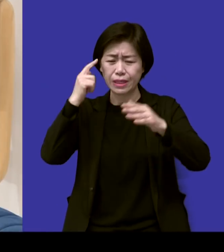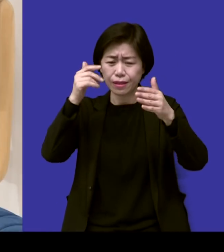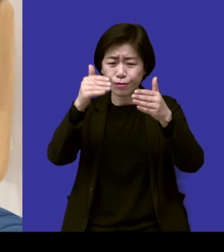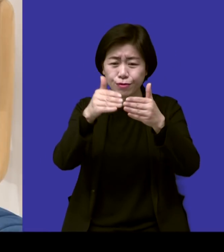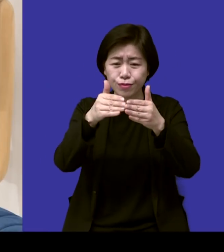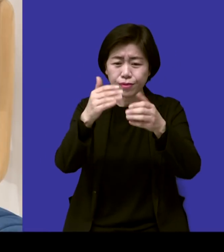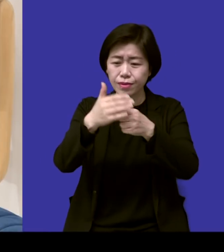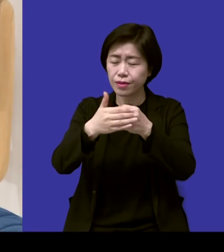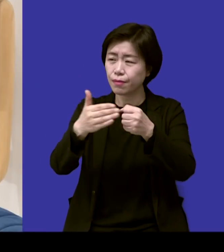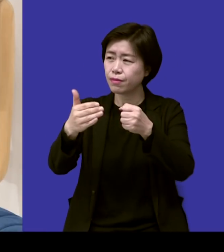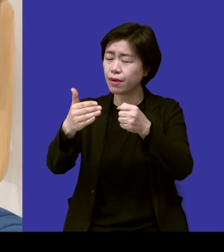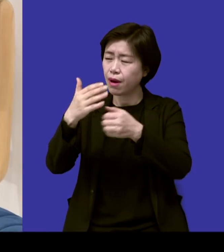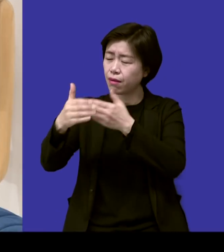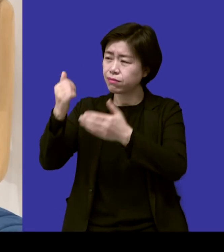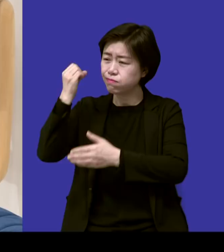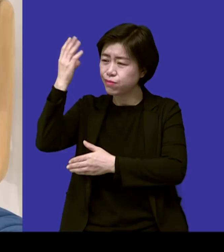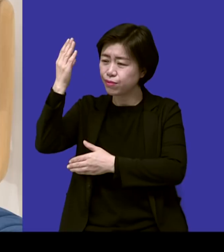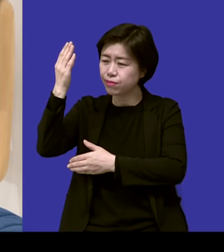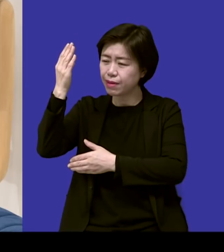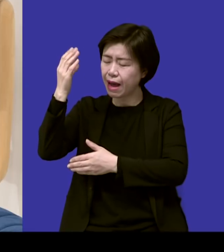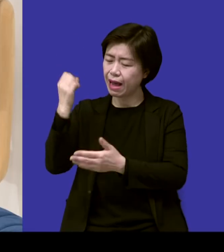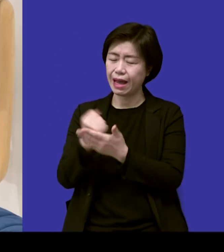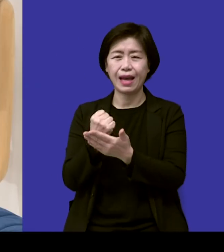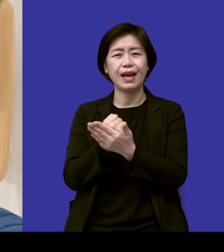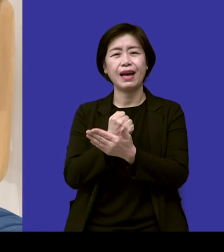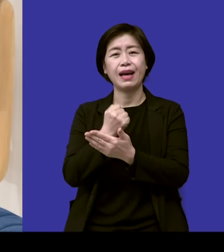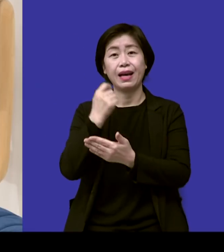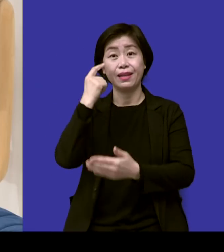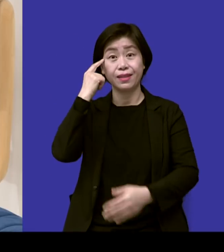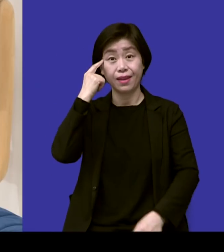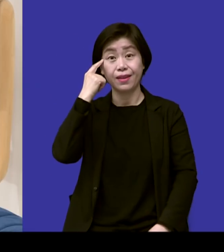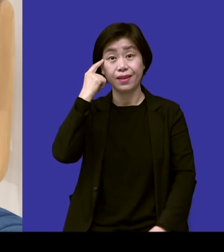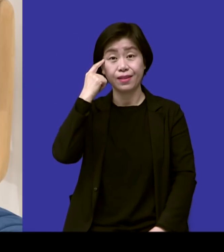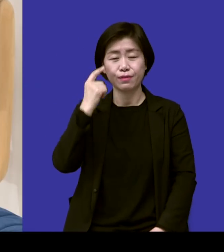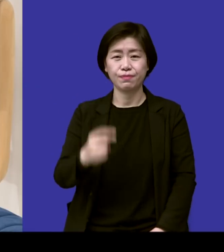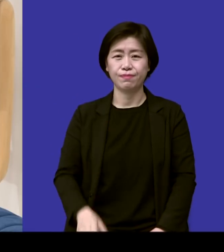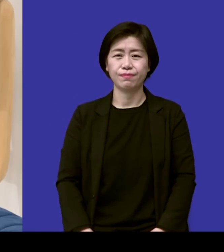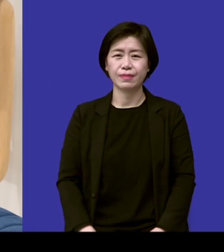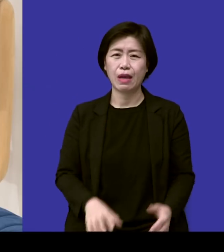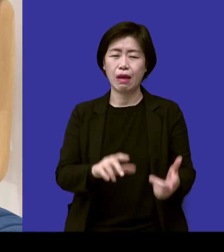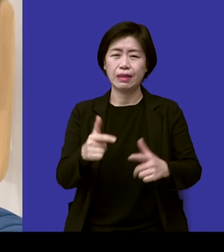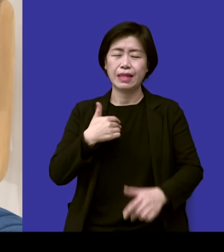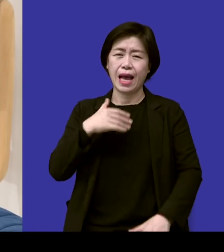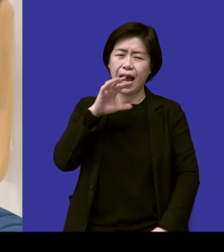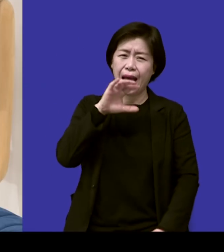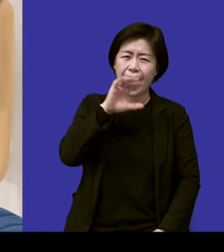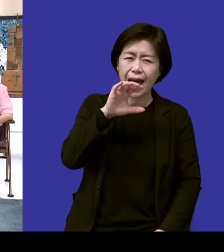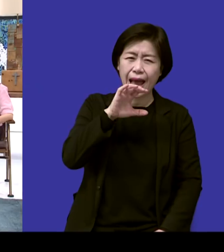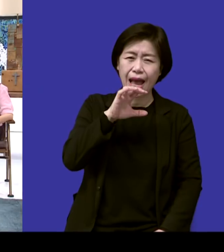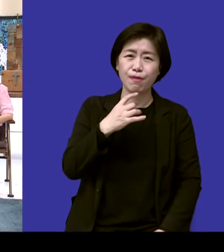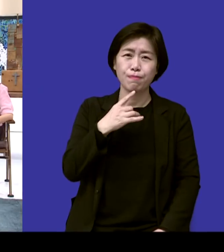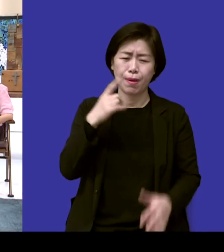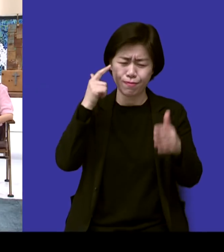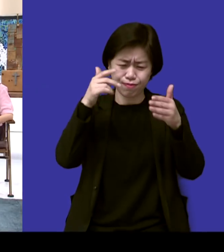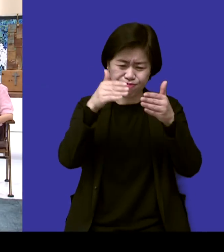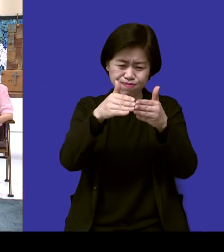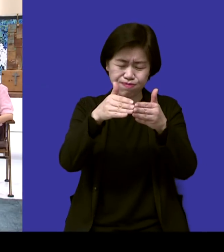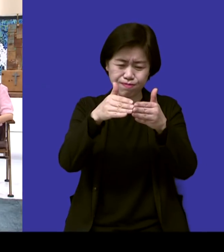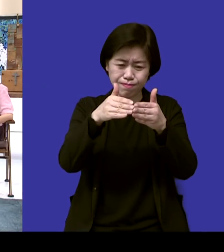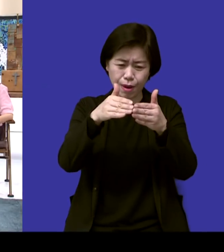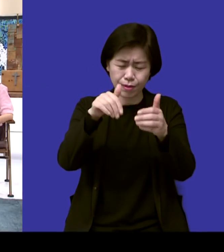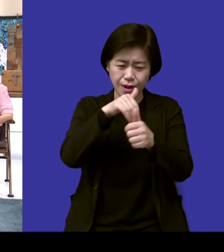세상적으로만 노래하고 막 이랬던 것 같다는 그런 경연했을 때 연습했던 사연들이 쫙 지나가더라고요. 예.